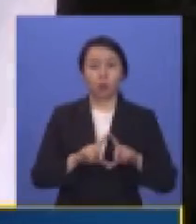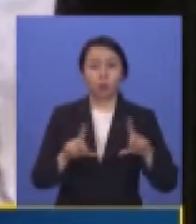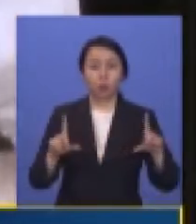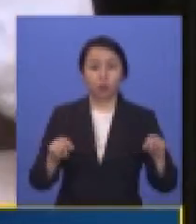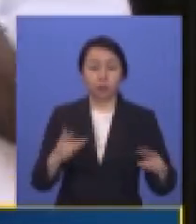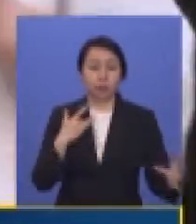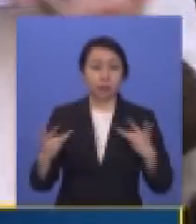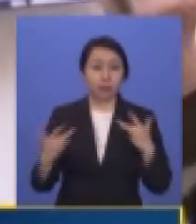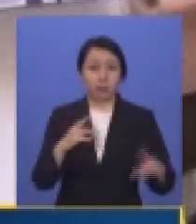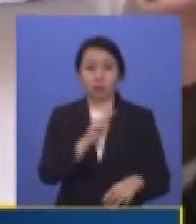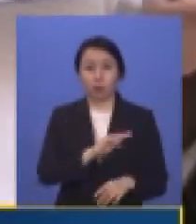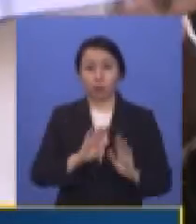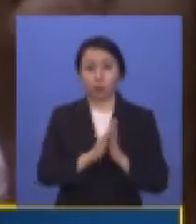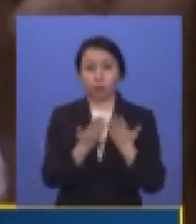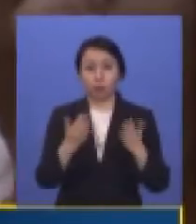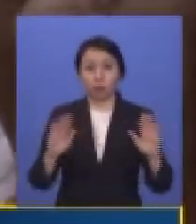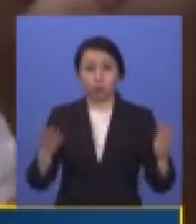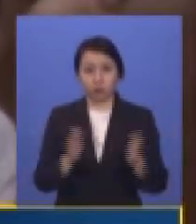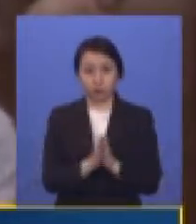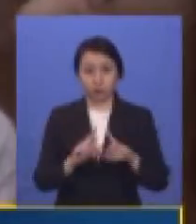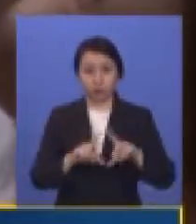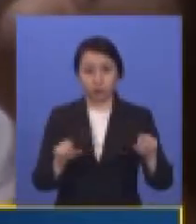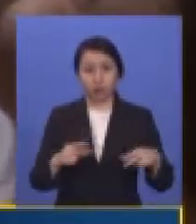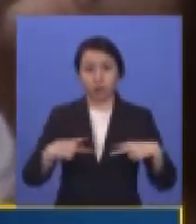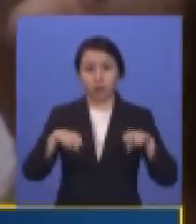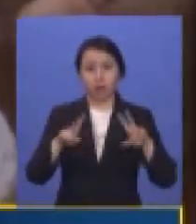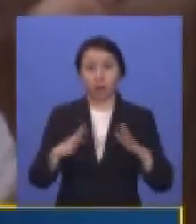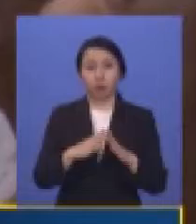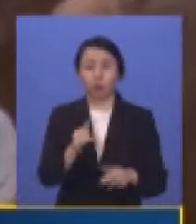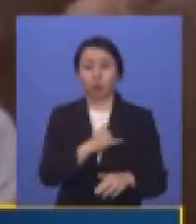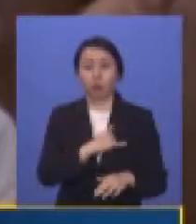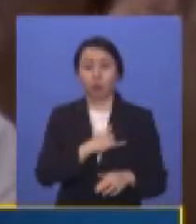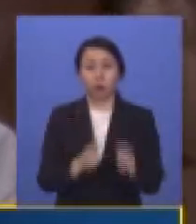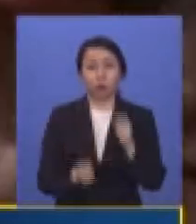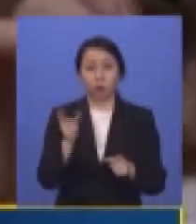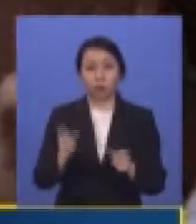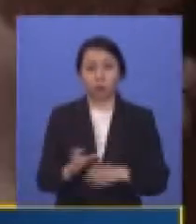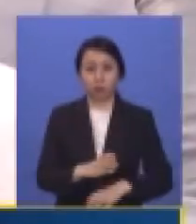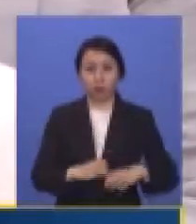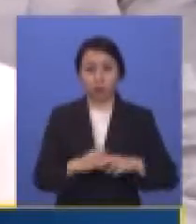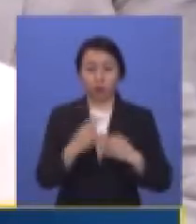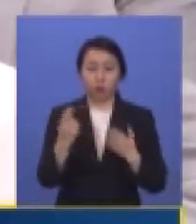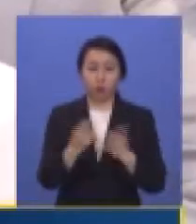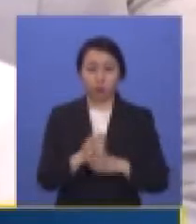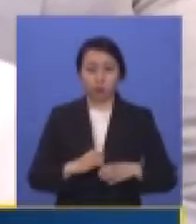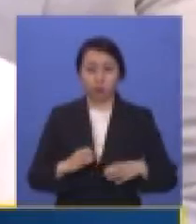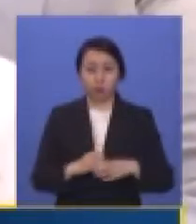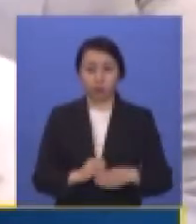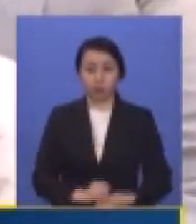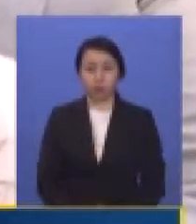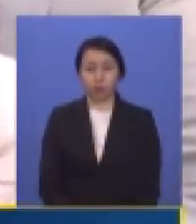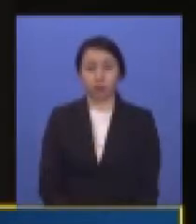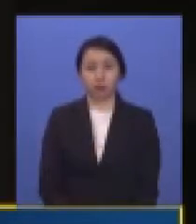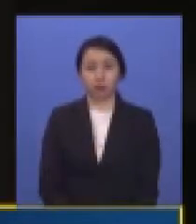учреждений, театров, сотрудников музеев и библиотек, специалистов домов культуры и руководителей коллективов художественной самодеятельности.